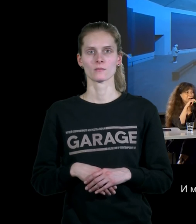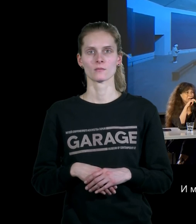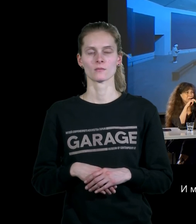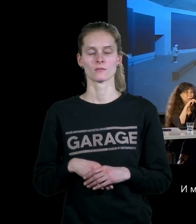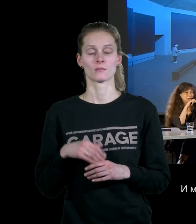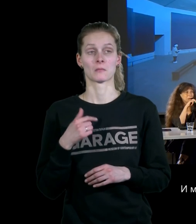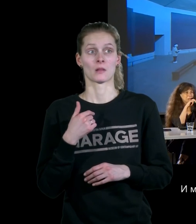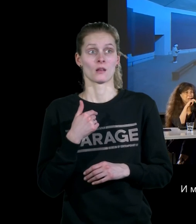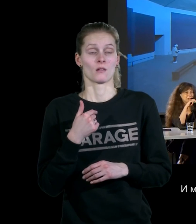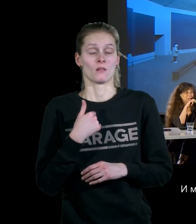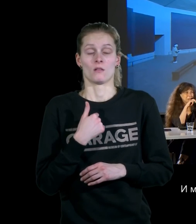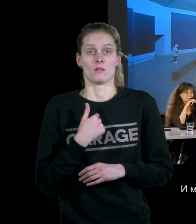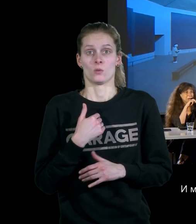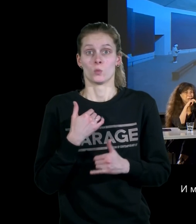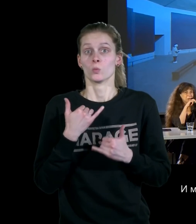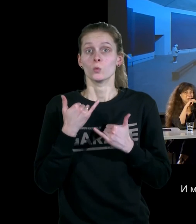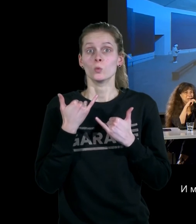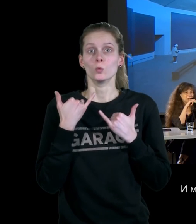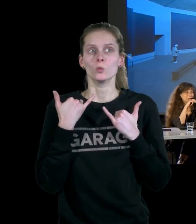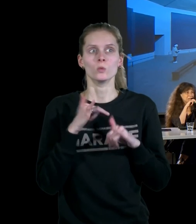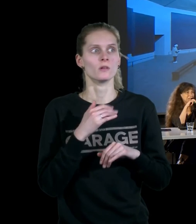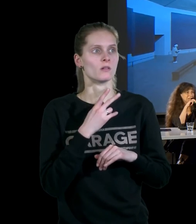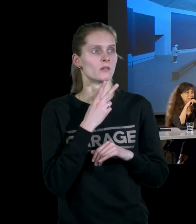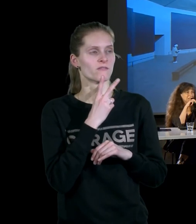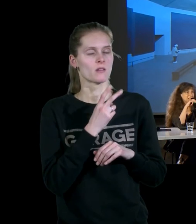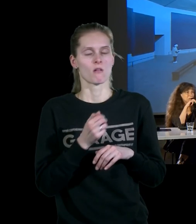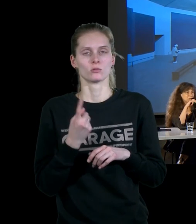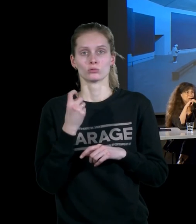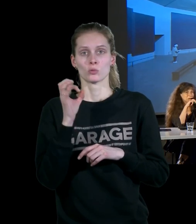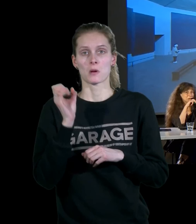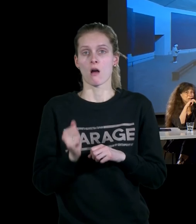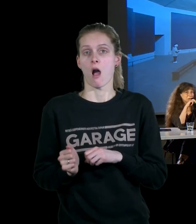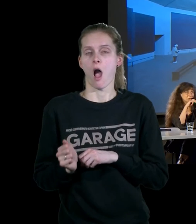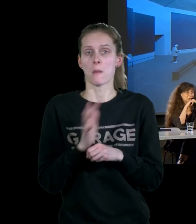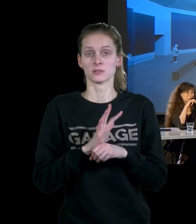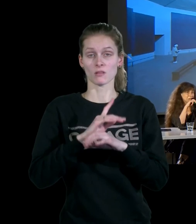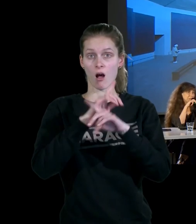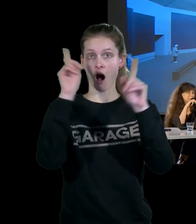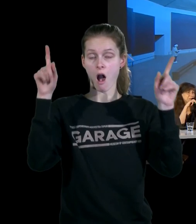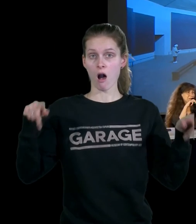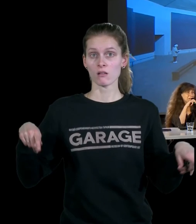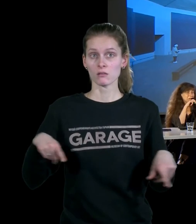поразило, что оказывается, что абсолютно абстрактные, абсолютно нефигуративные картины могут